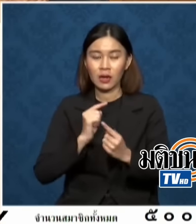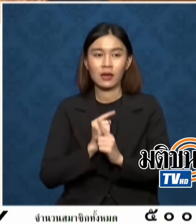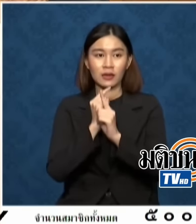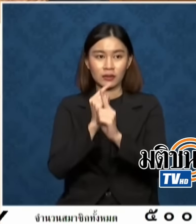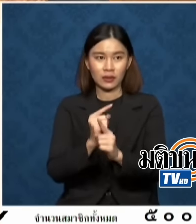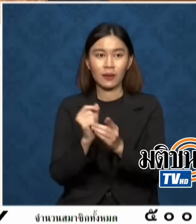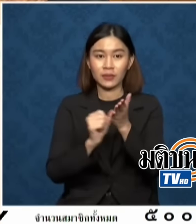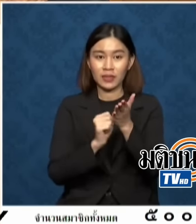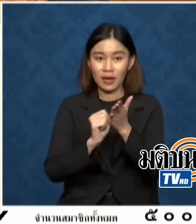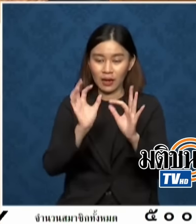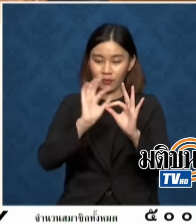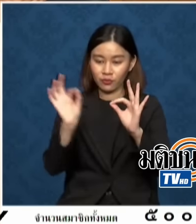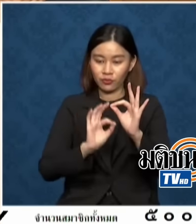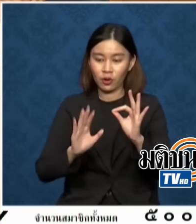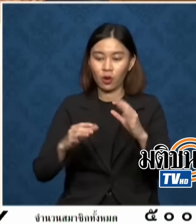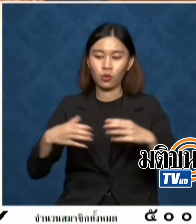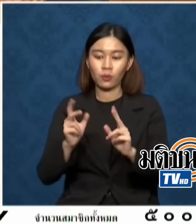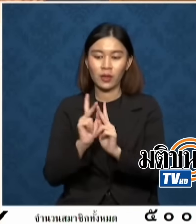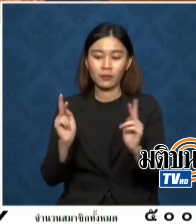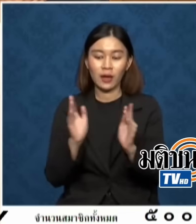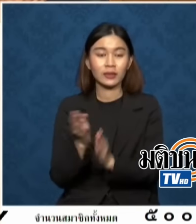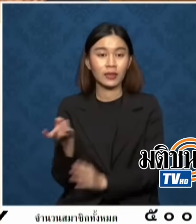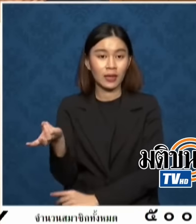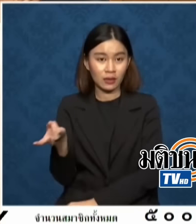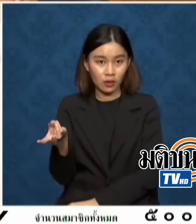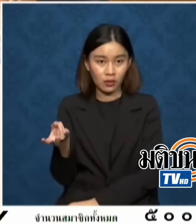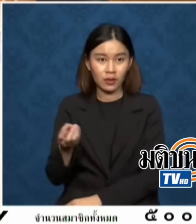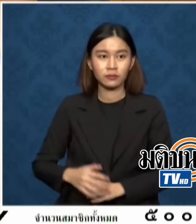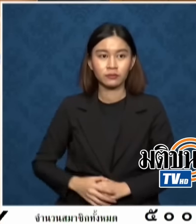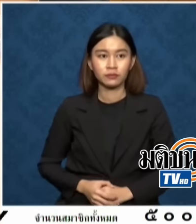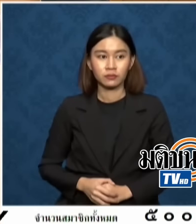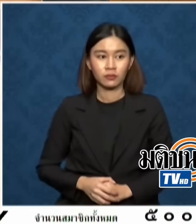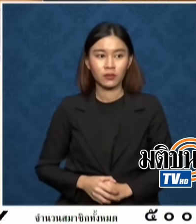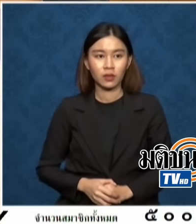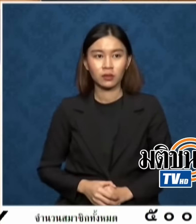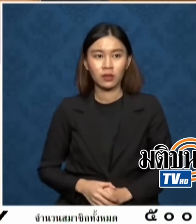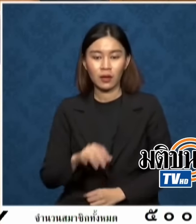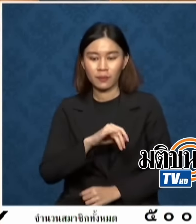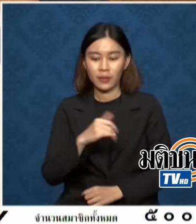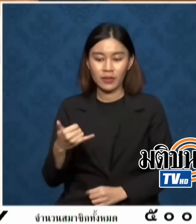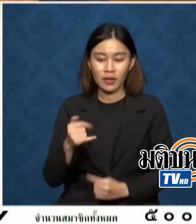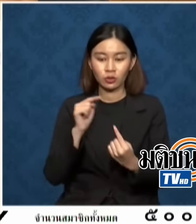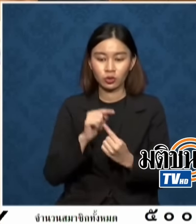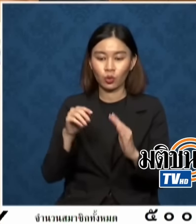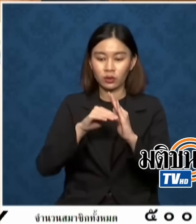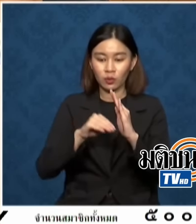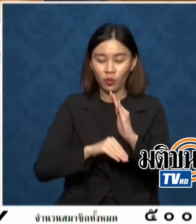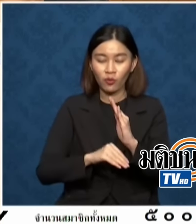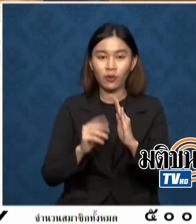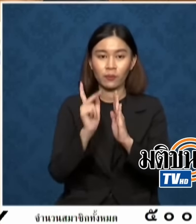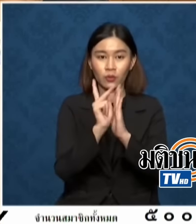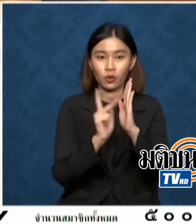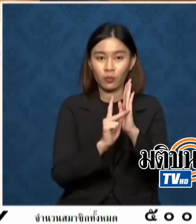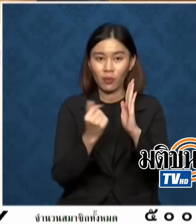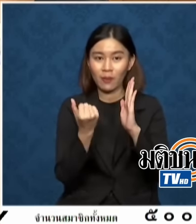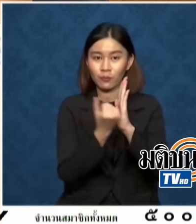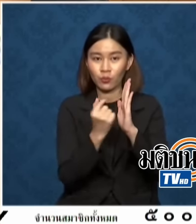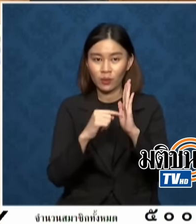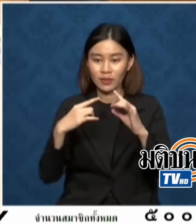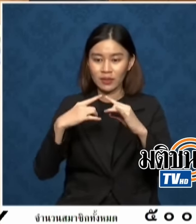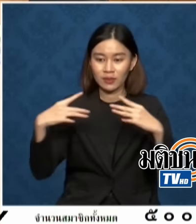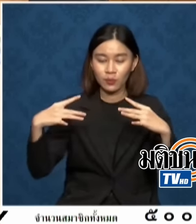งวนของกรรมาธิการเสียงข้างน้อยอาจทำให้กระบวนการตากฎหมายฉบับนี้มีข้อขัด